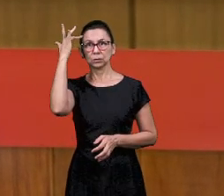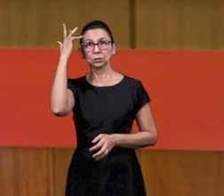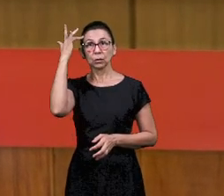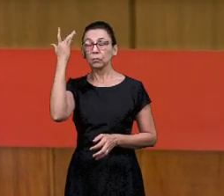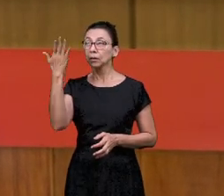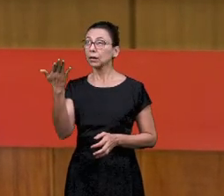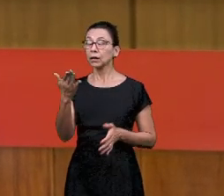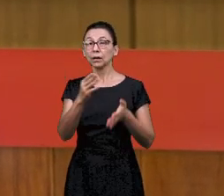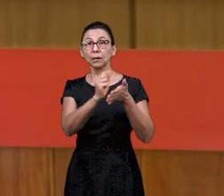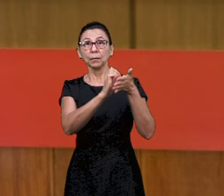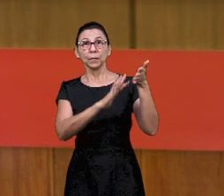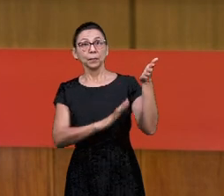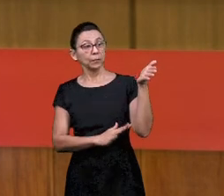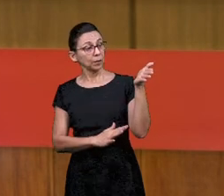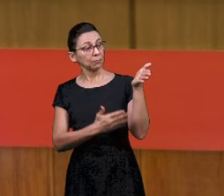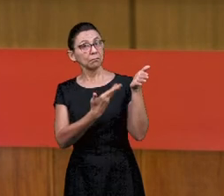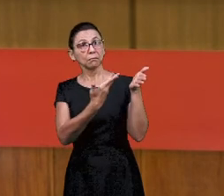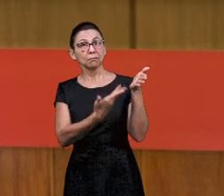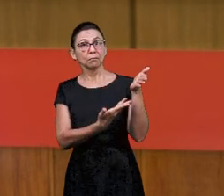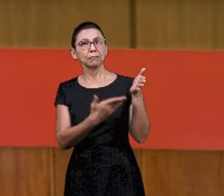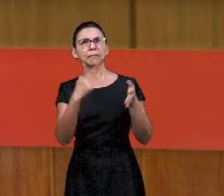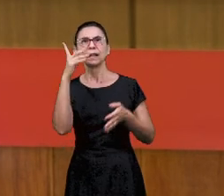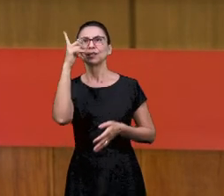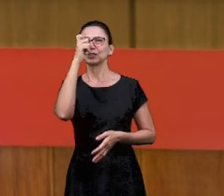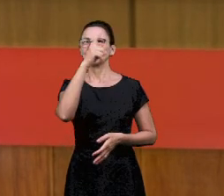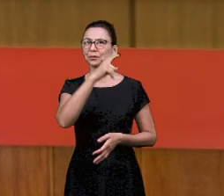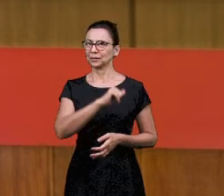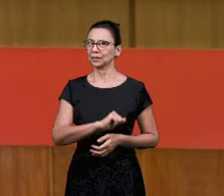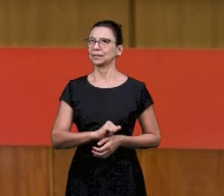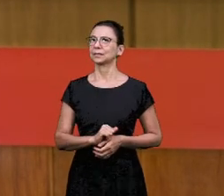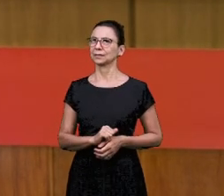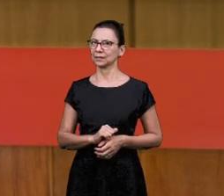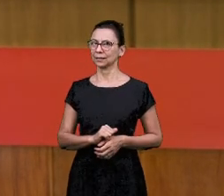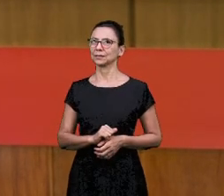ça c'est plus difficile. Mais notre peuple montre